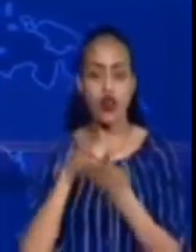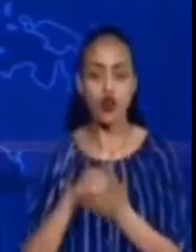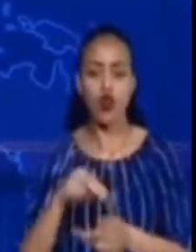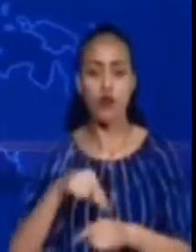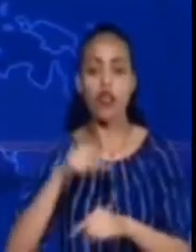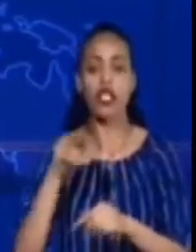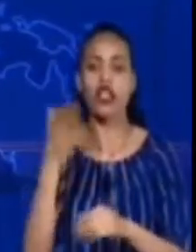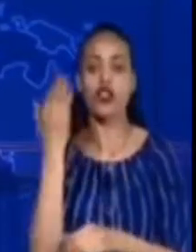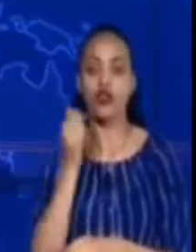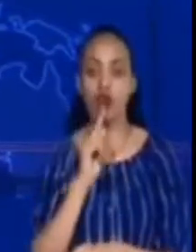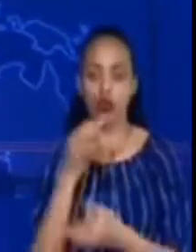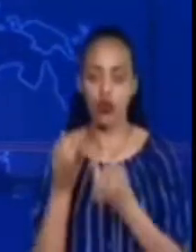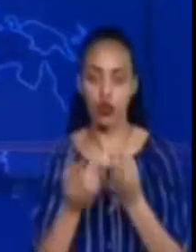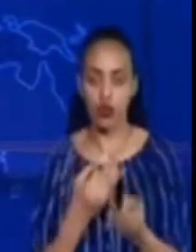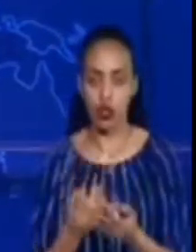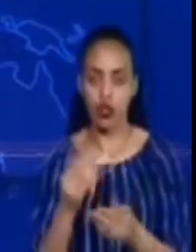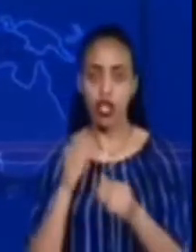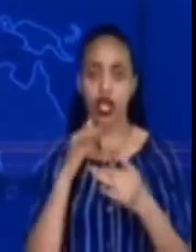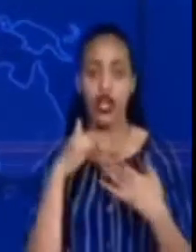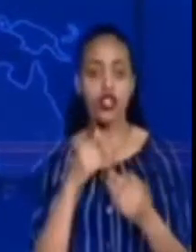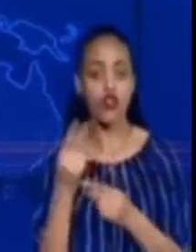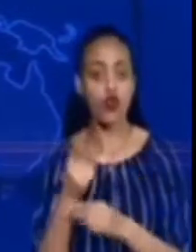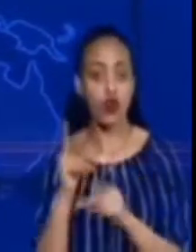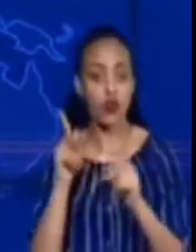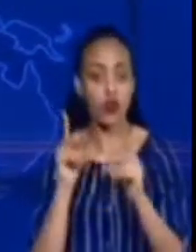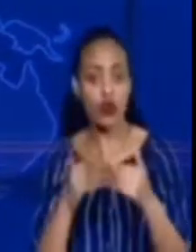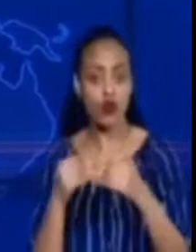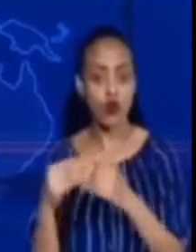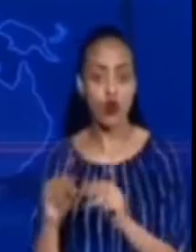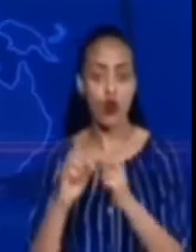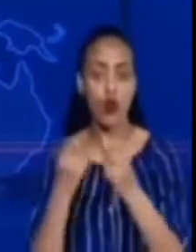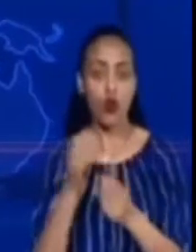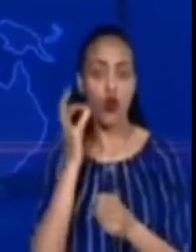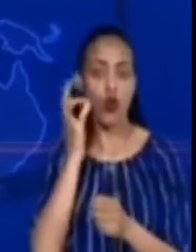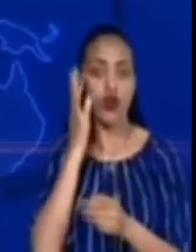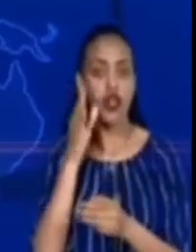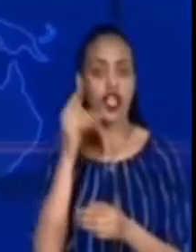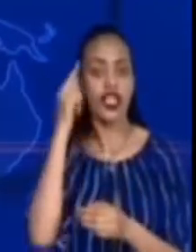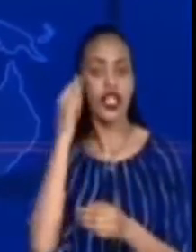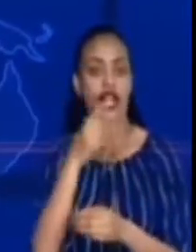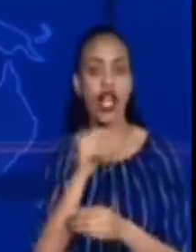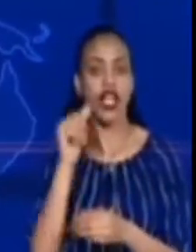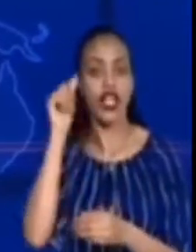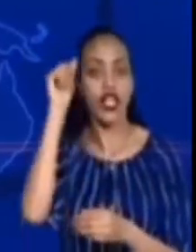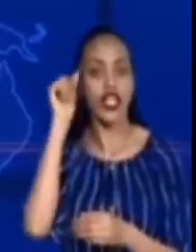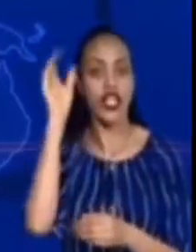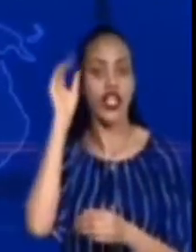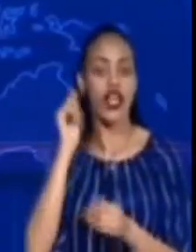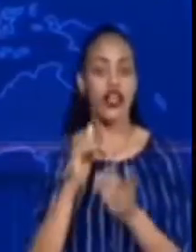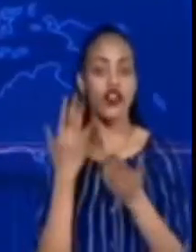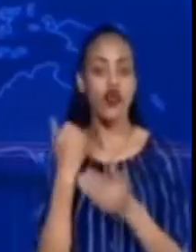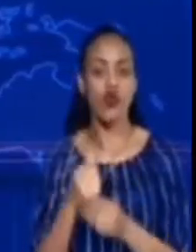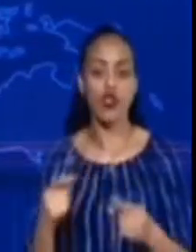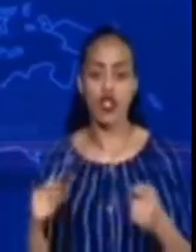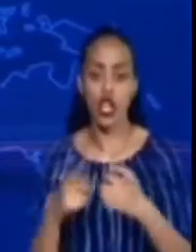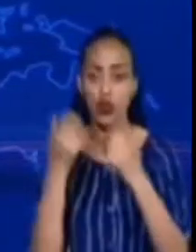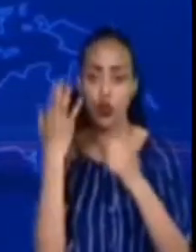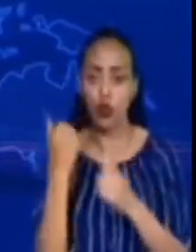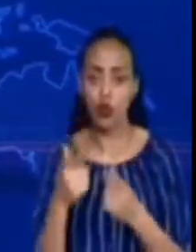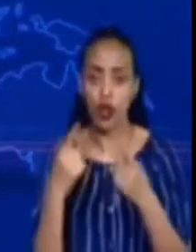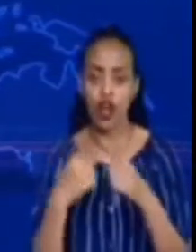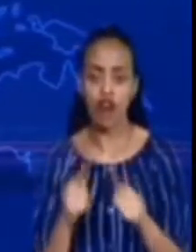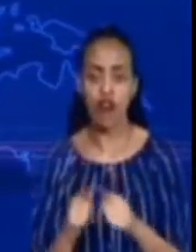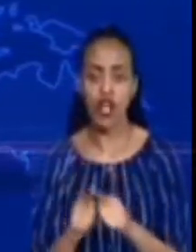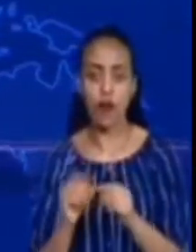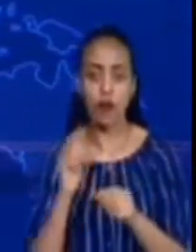ራስን ክበክበ ለራስም ያልሆነውን ቲያንስ አንተ ዛሬ አፋውጥተ ስትናገር እግዚአብሔር እንደዚህ ነው ስለ እግዚአብሔር ብላችሁ